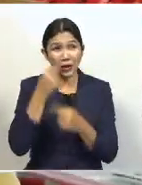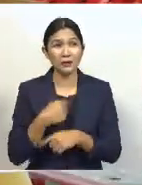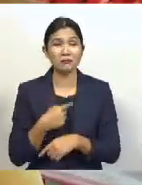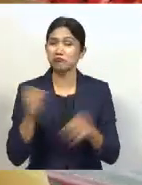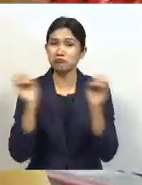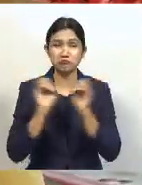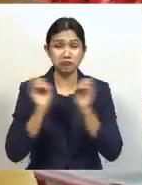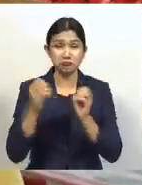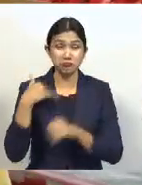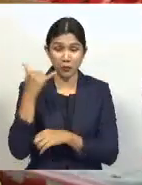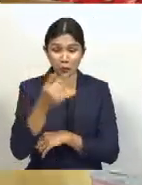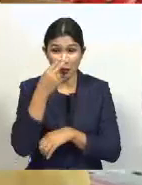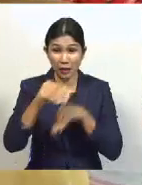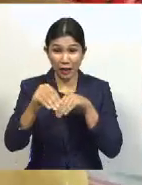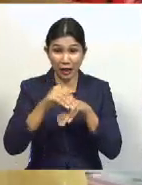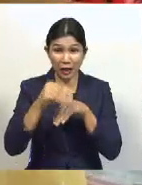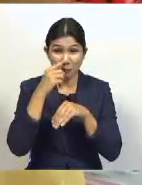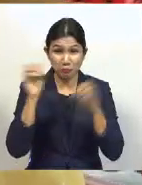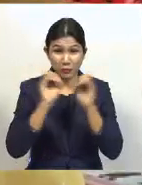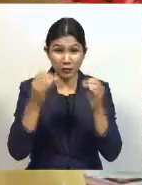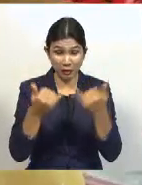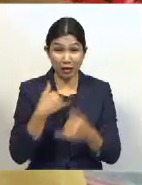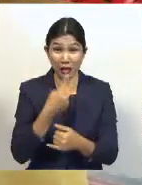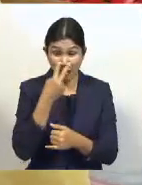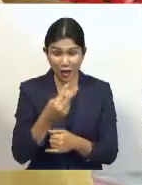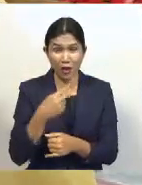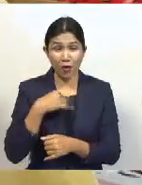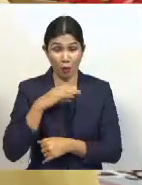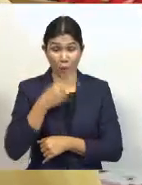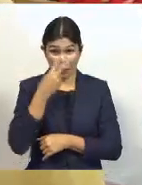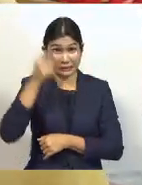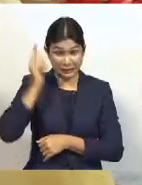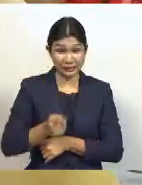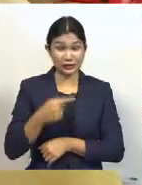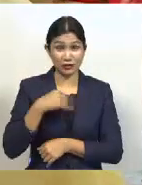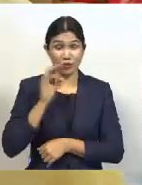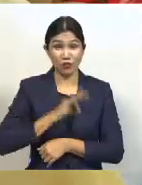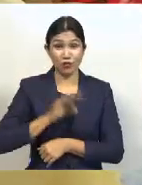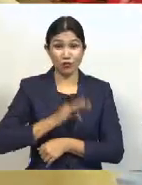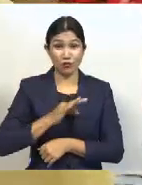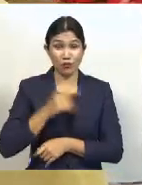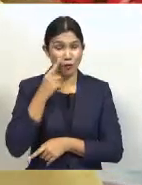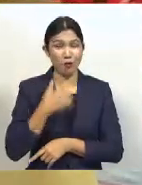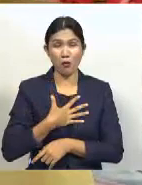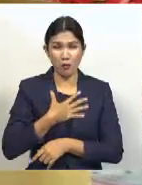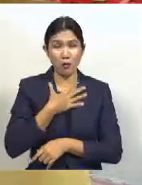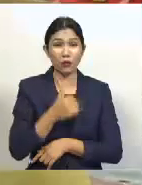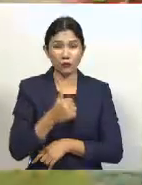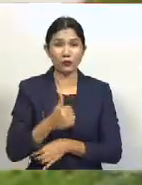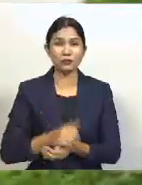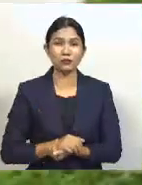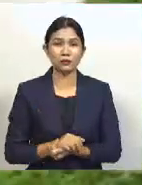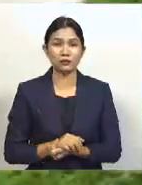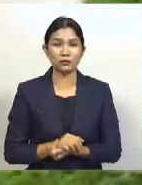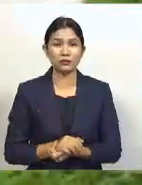ไม่เคยมาดูที่ใกล้ๆเห็นกับตาตัวเองรู้สึกว่าซาบซึ้งมาก